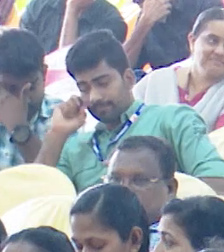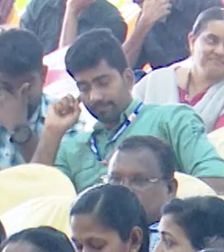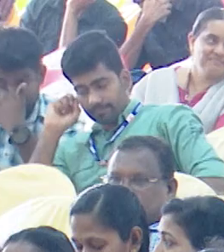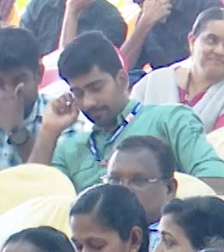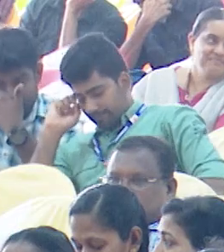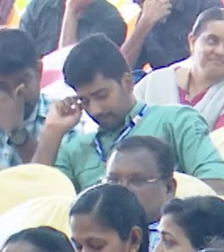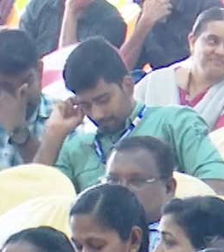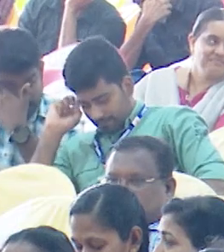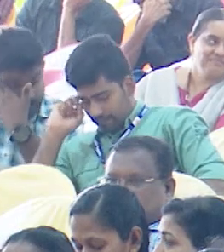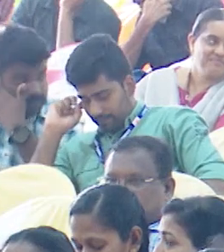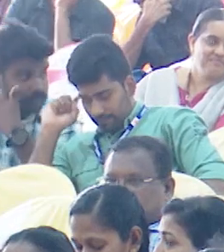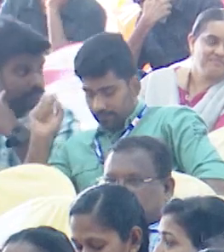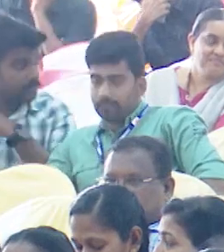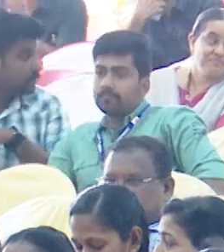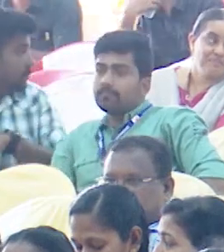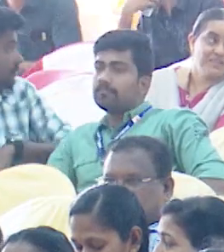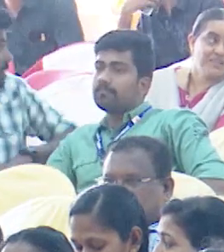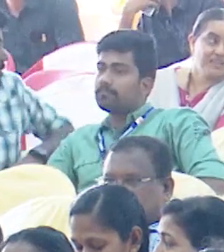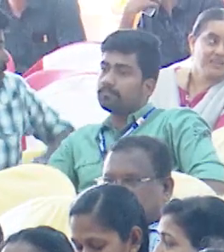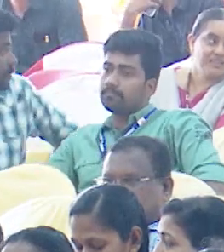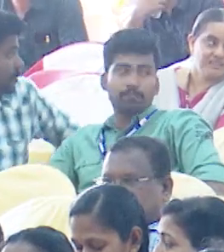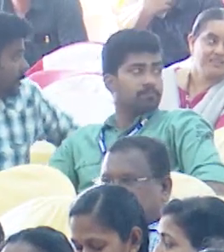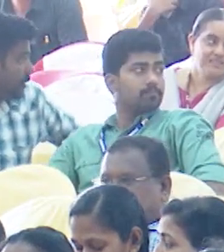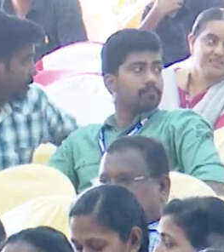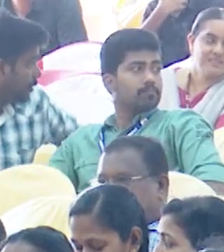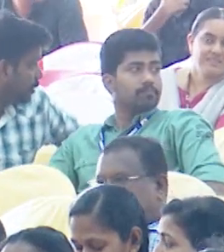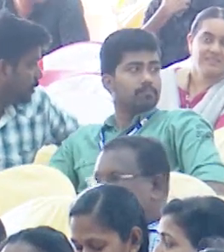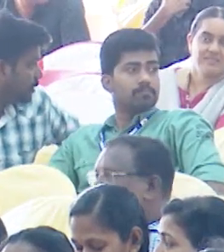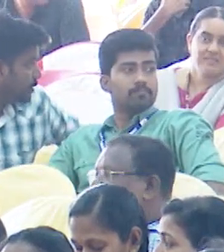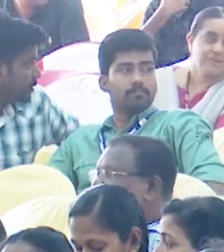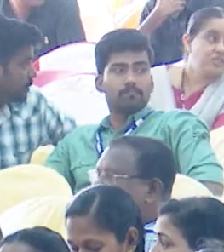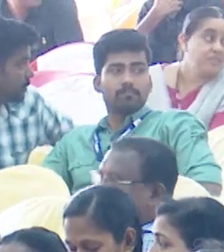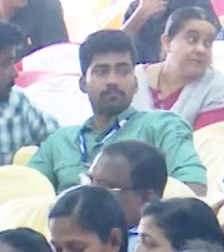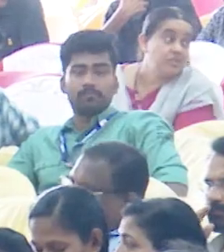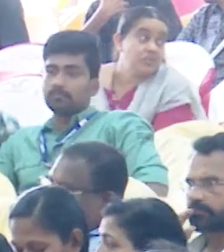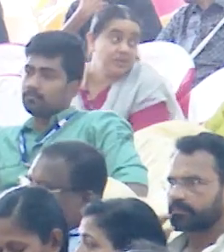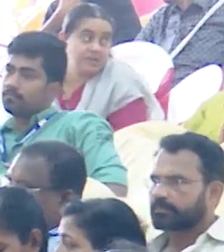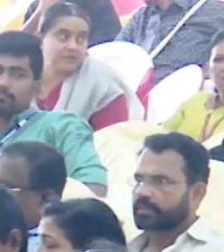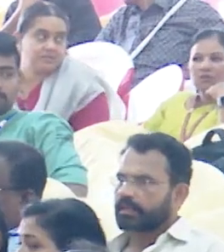സാക്കൾ ബിനോയ് വിശ്വം സോ എ കെ ബാലൻ